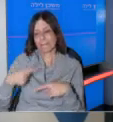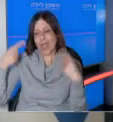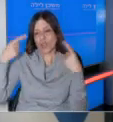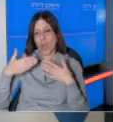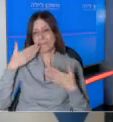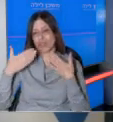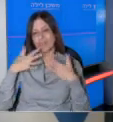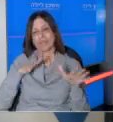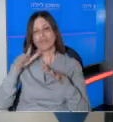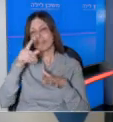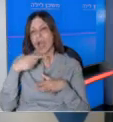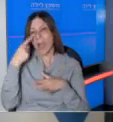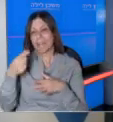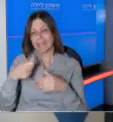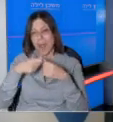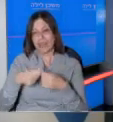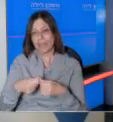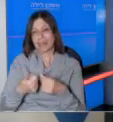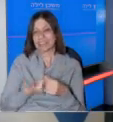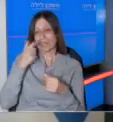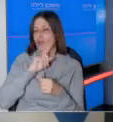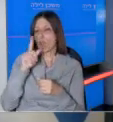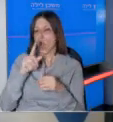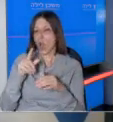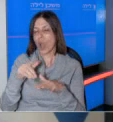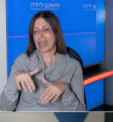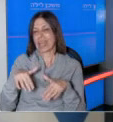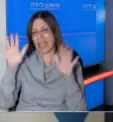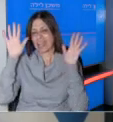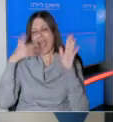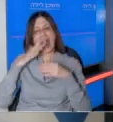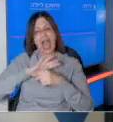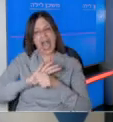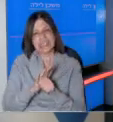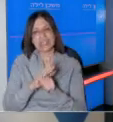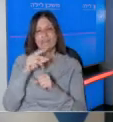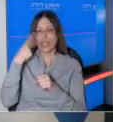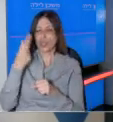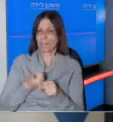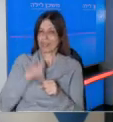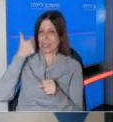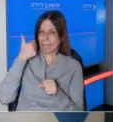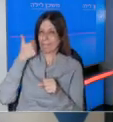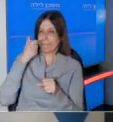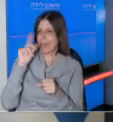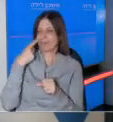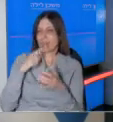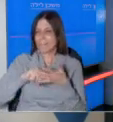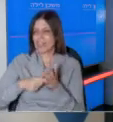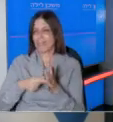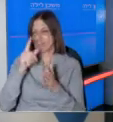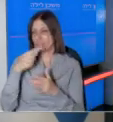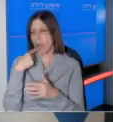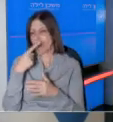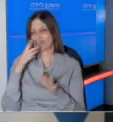אתה קראת לעמיתיך השרים בעצם לא להיכנע ללחצים ולהיות מנהיגים. למי אתה מתכוון שאתה